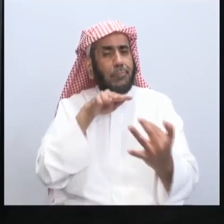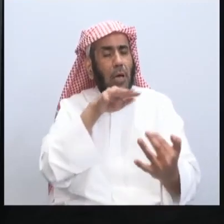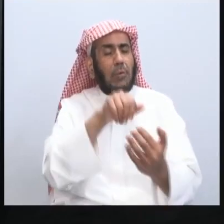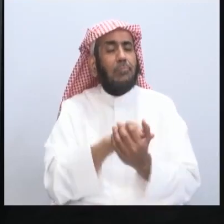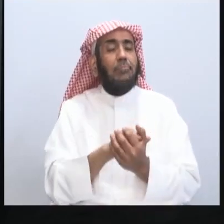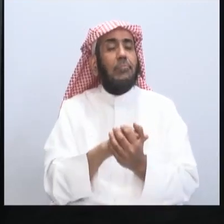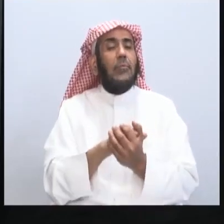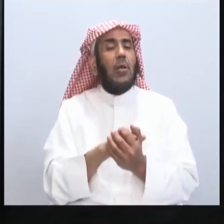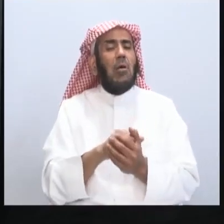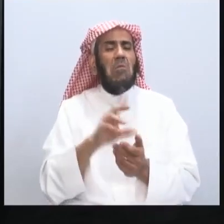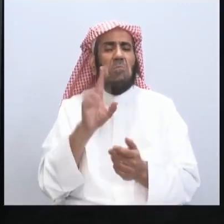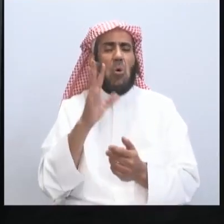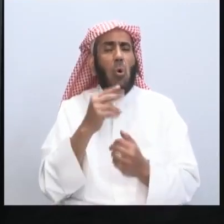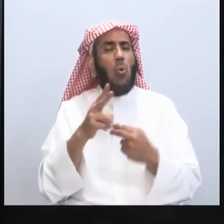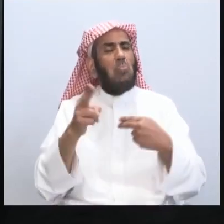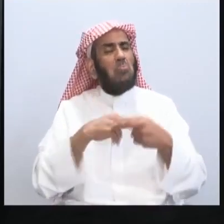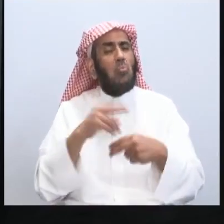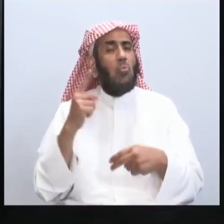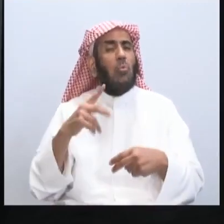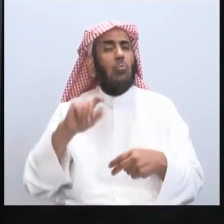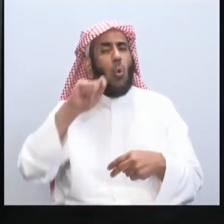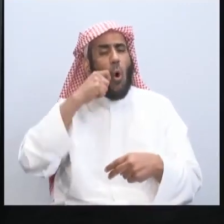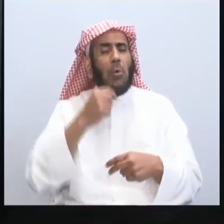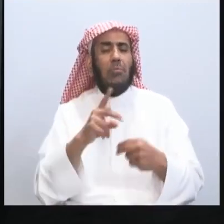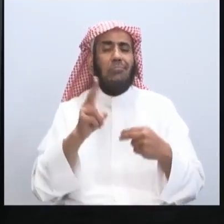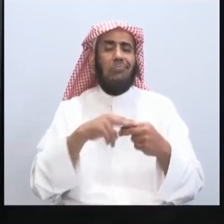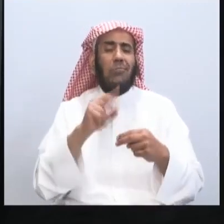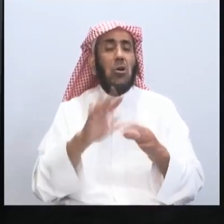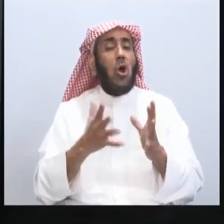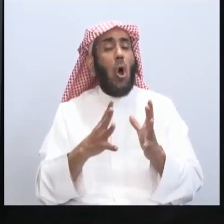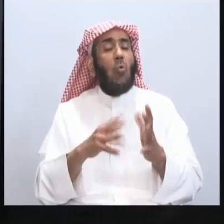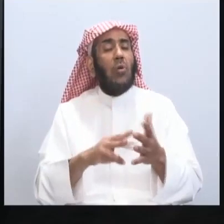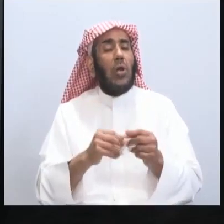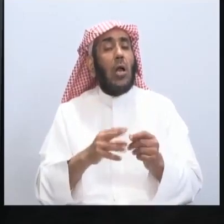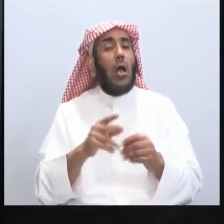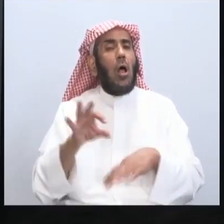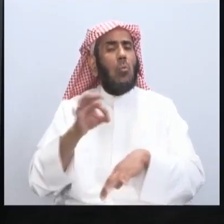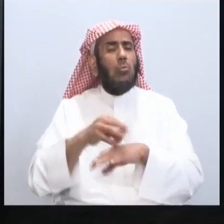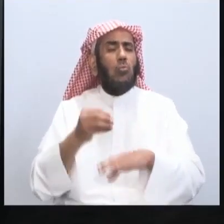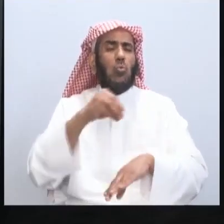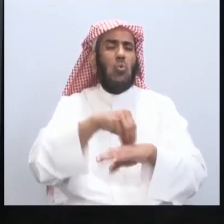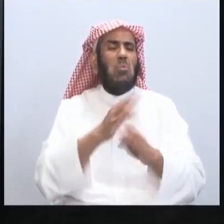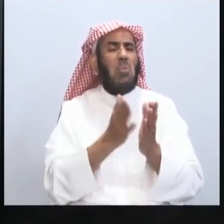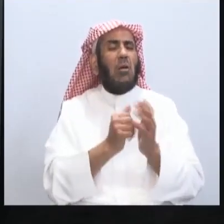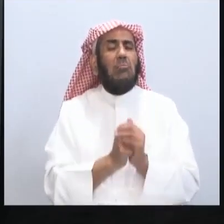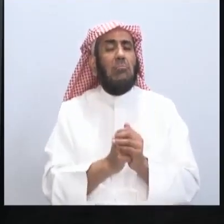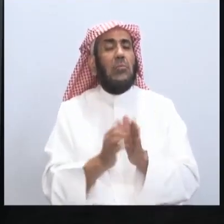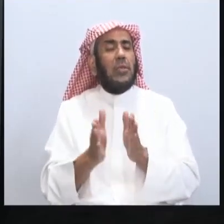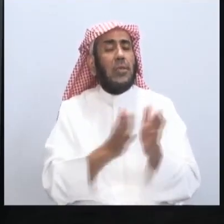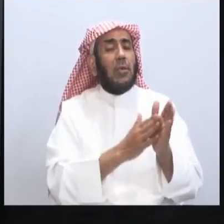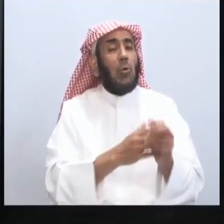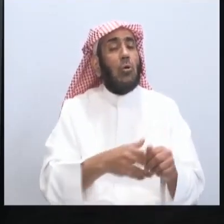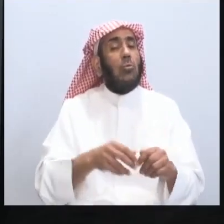بحرا فلم ياذن له عمر خوفا على المسلمين من ركوب البحر ولما